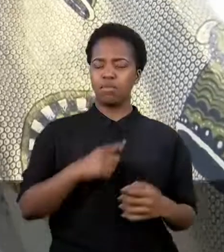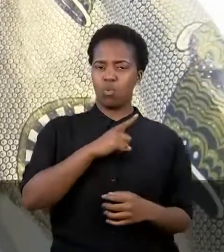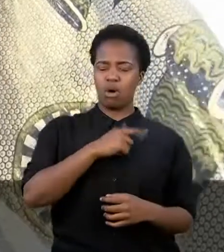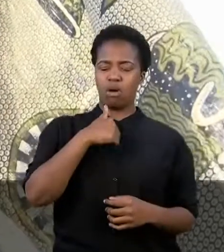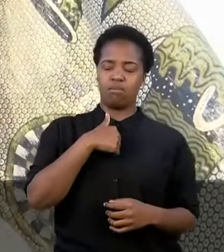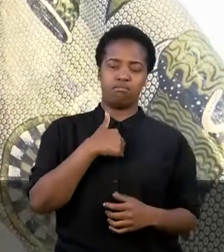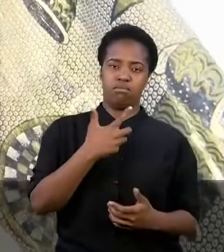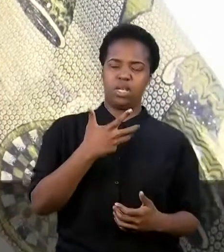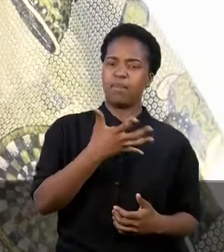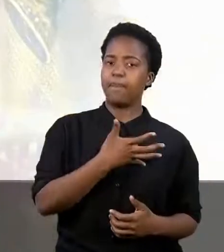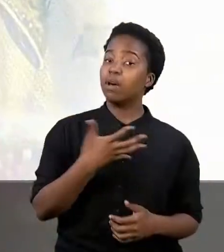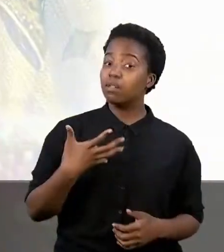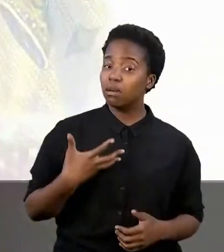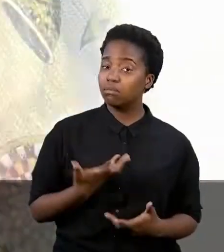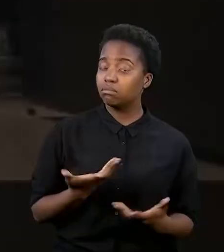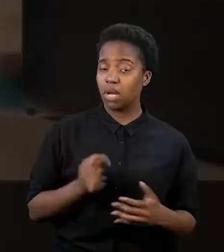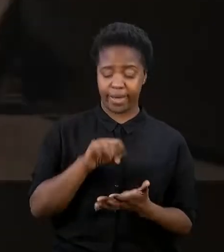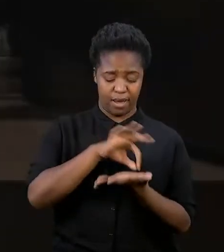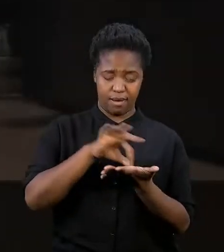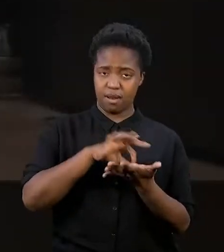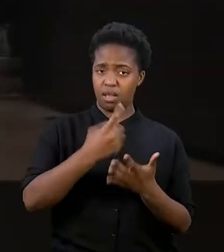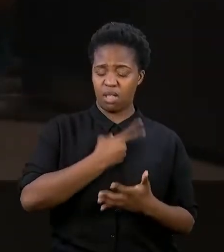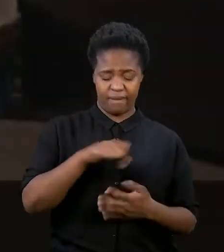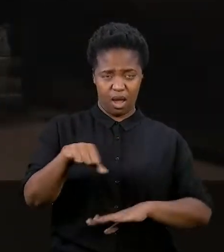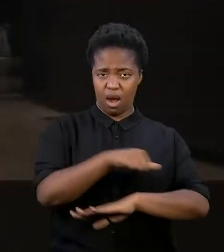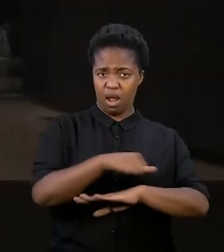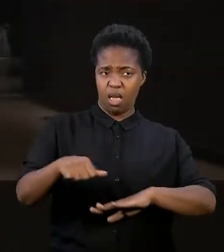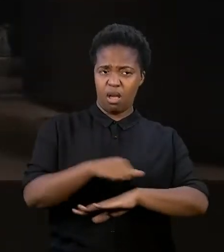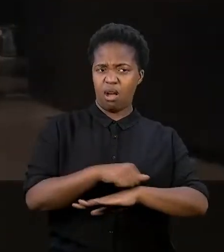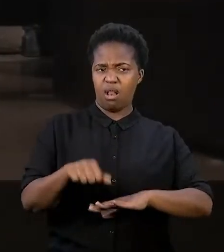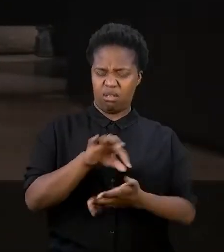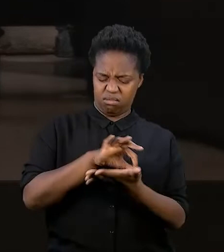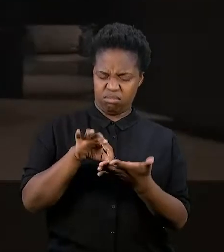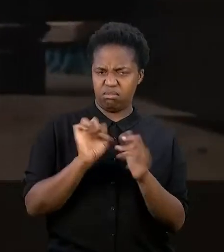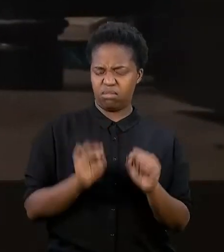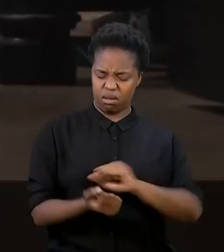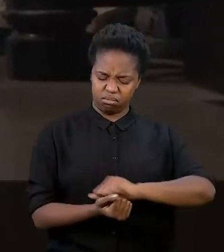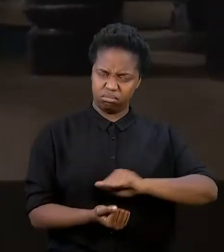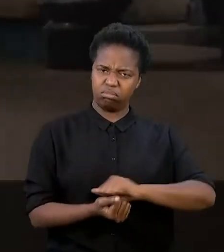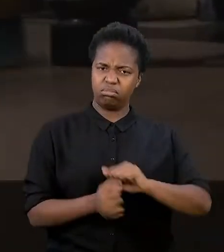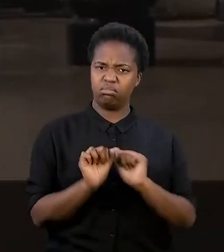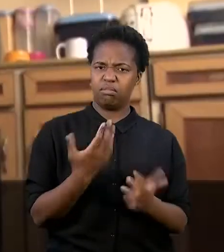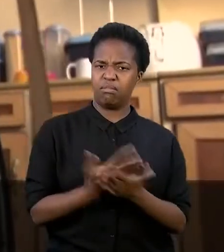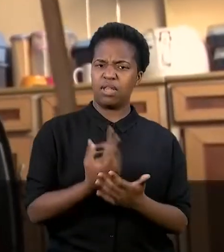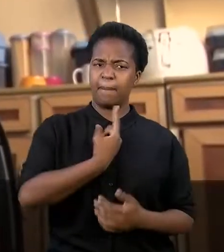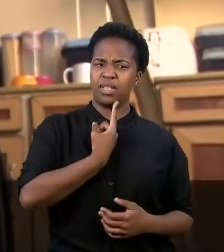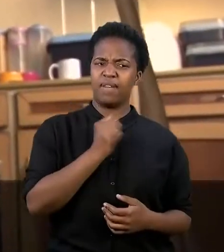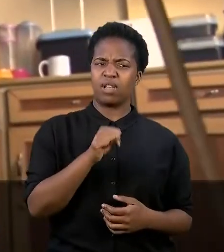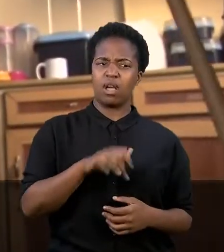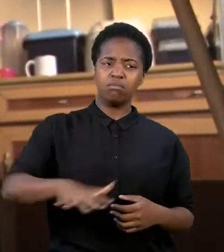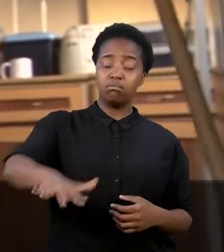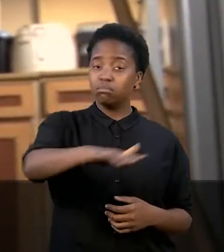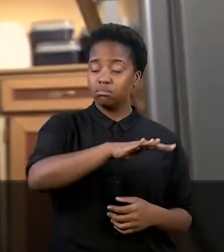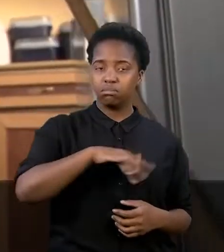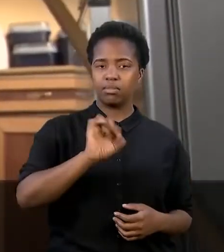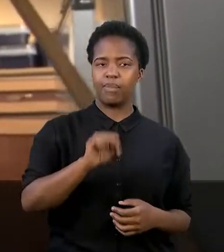Nora i mhani loyi a ti twisisaka, ti rhandzaka, na ti tlinela, na ti ayinela, na hlantswa, ni endla xin'wana na xin'wana, na